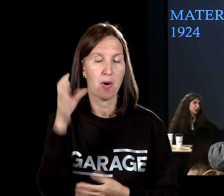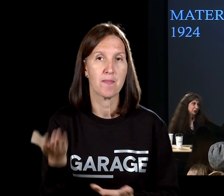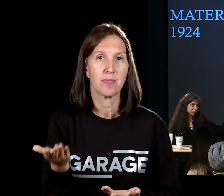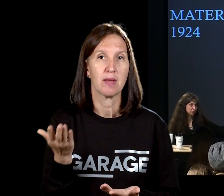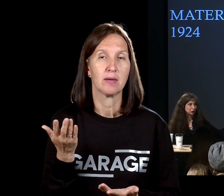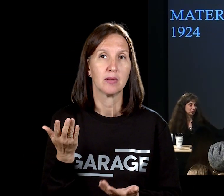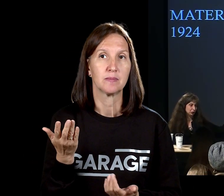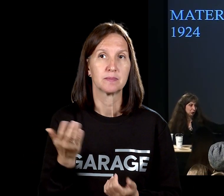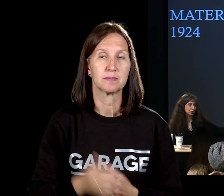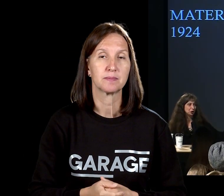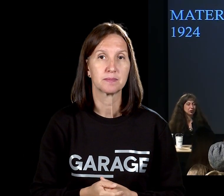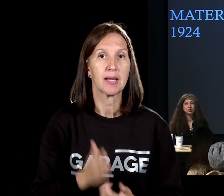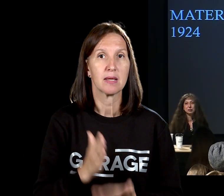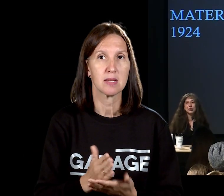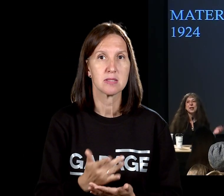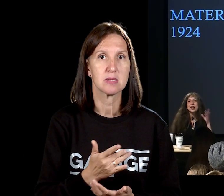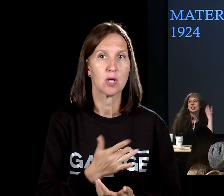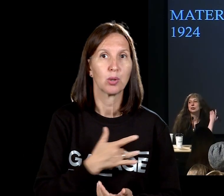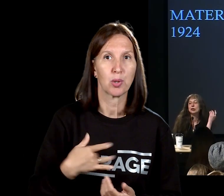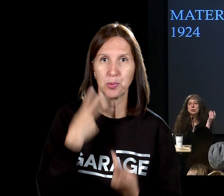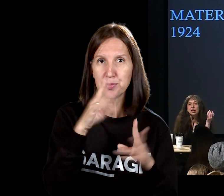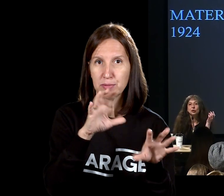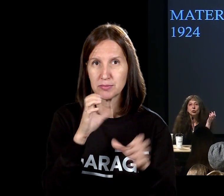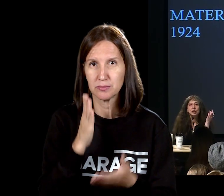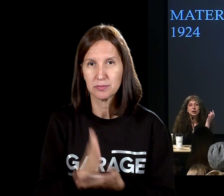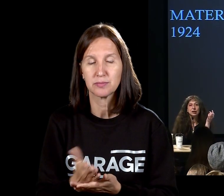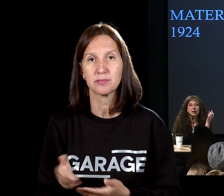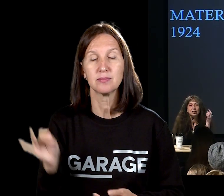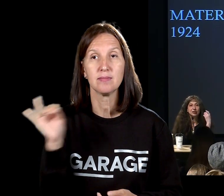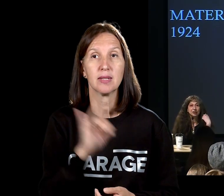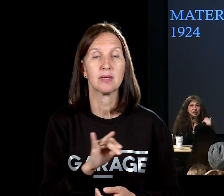остается, где есть грудь считываемая, где все время... Ну,